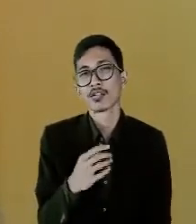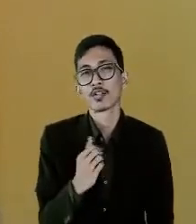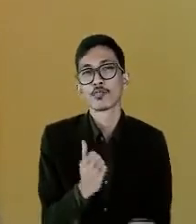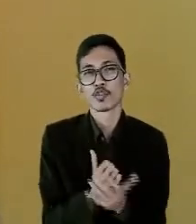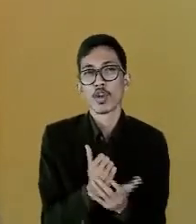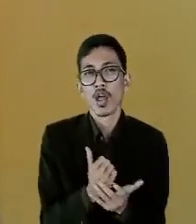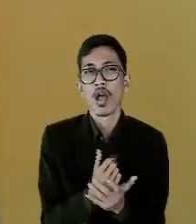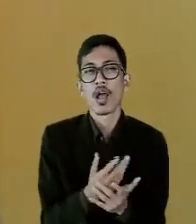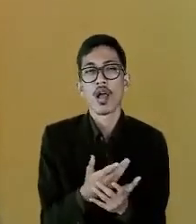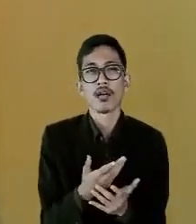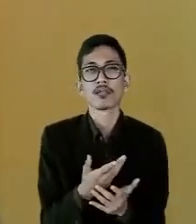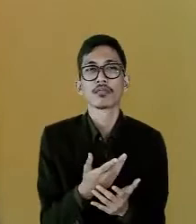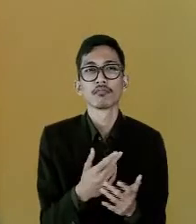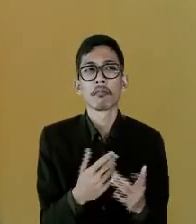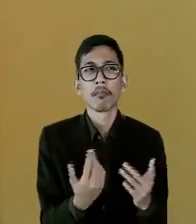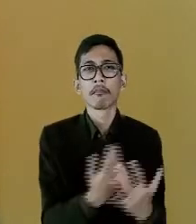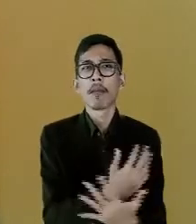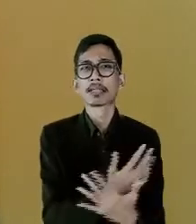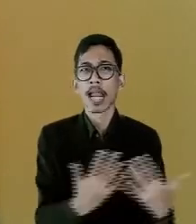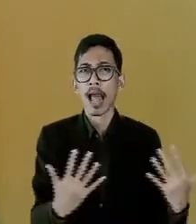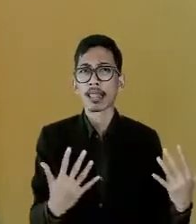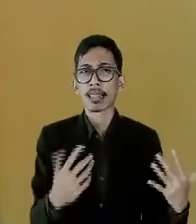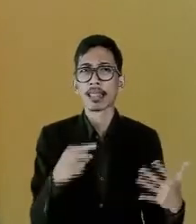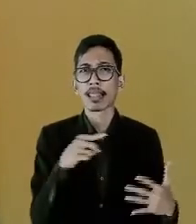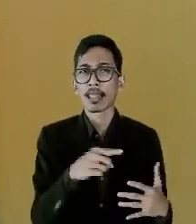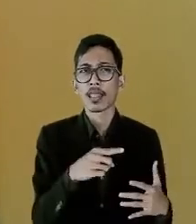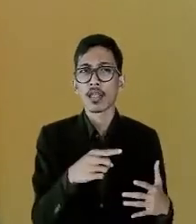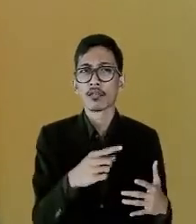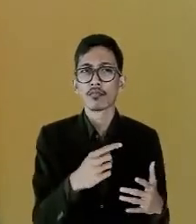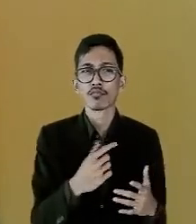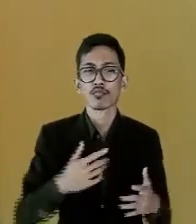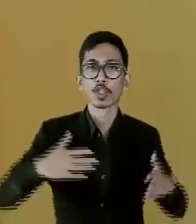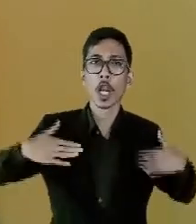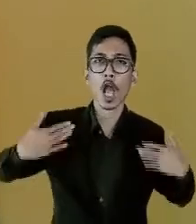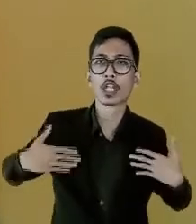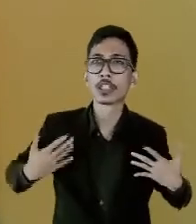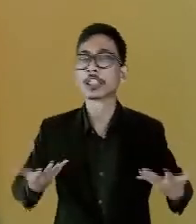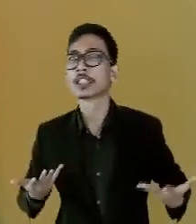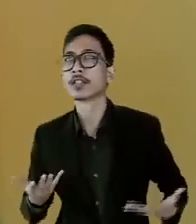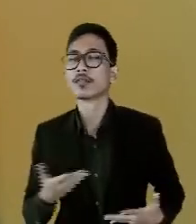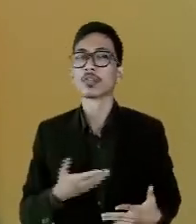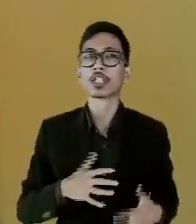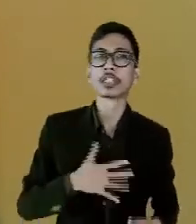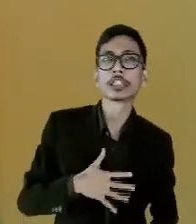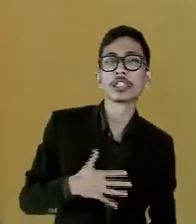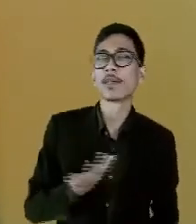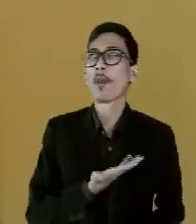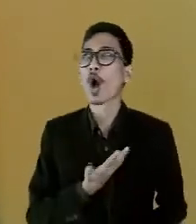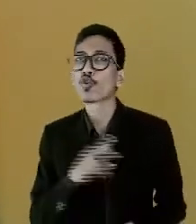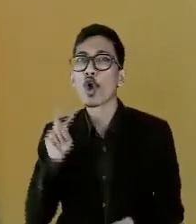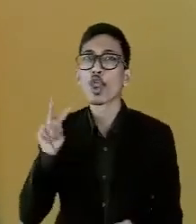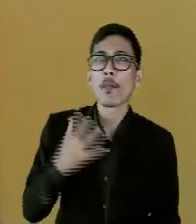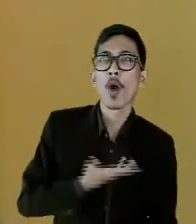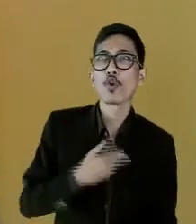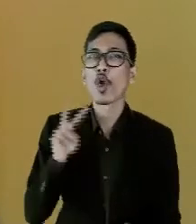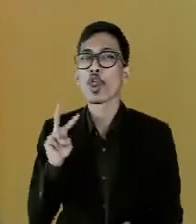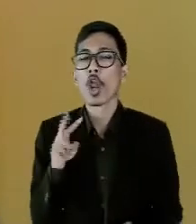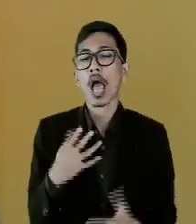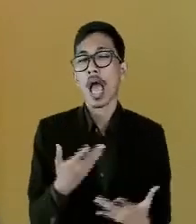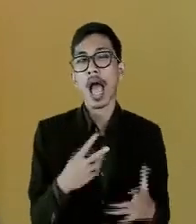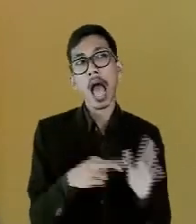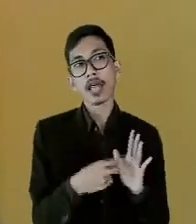kegiatan PON ini, masyarakat antusias ingin menonton. Tapi salah satunya harus pakai masker.